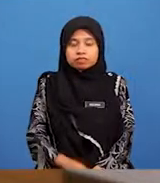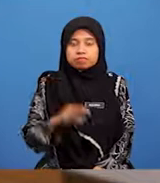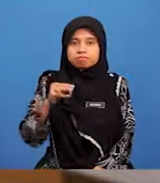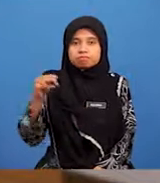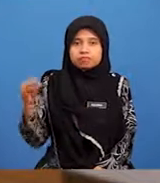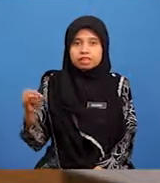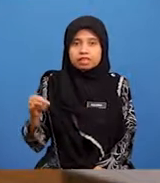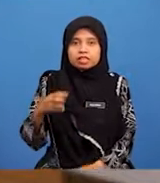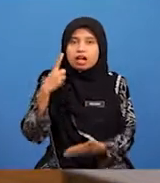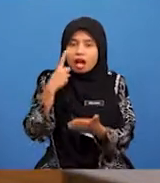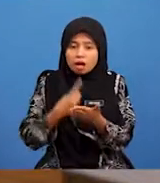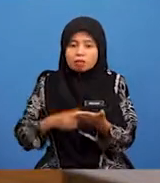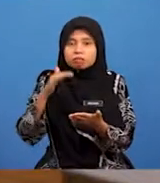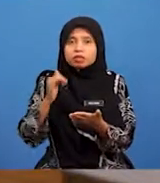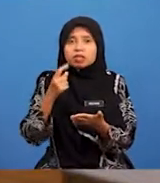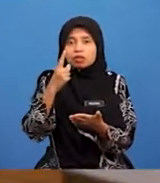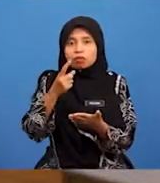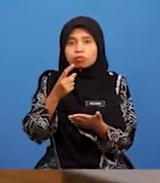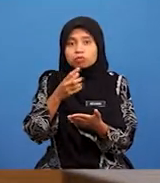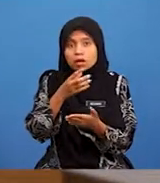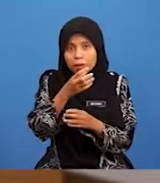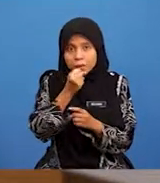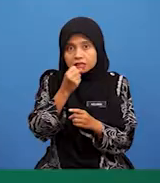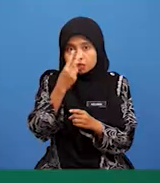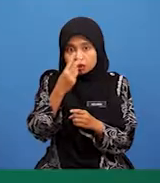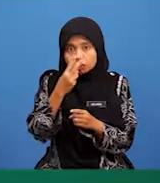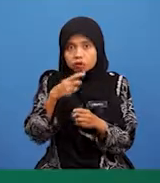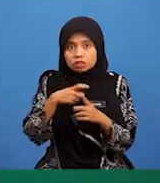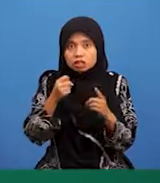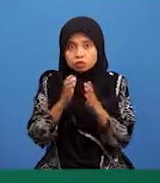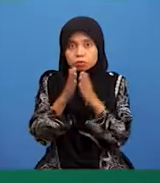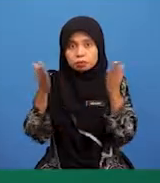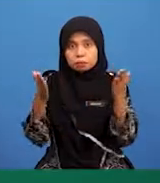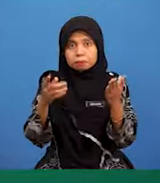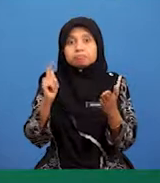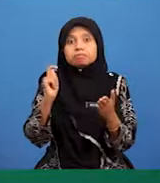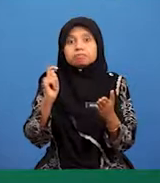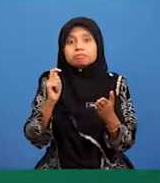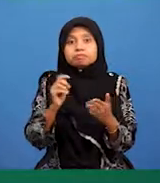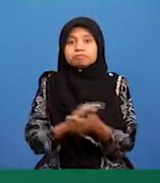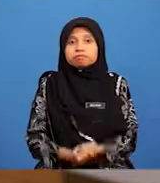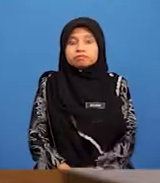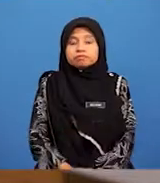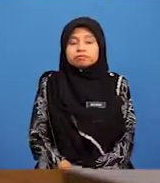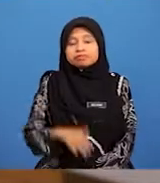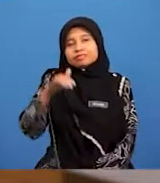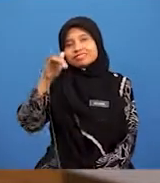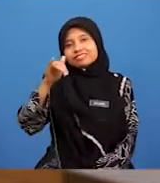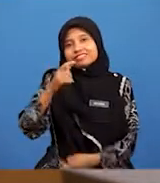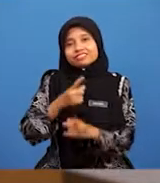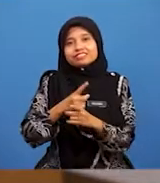Murid-murid, apa yang anda dapat fikirkan daripada keratan berita dan gambar sebentar tadi? Ya, betul